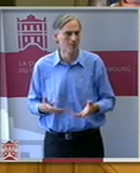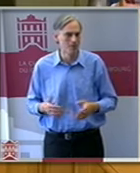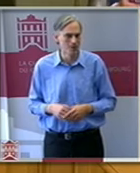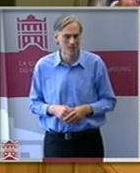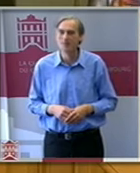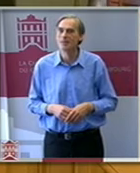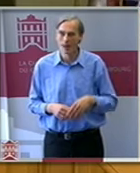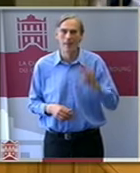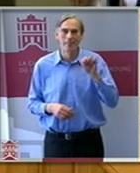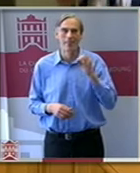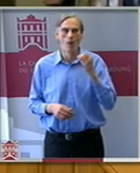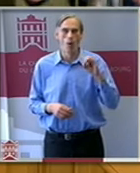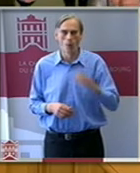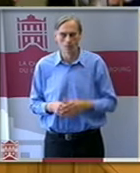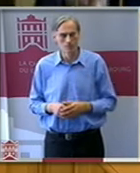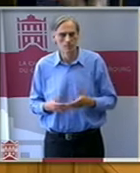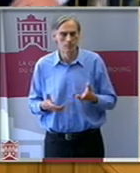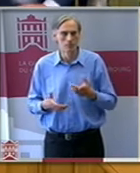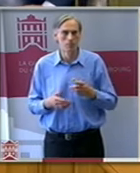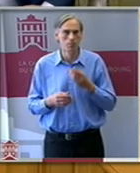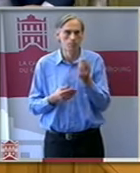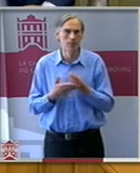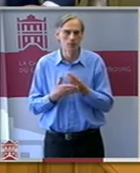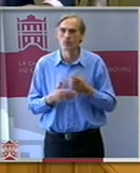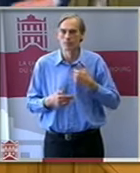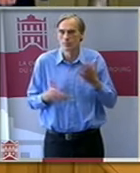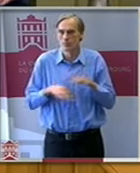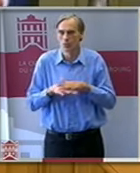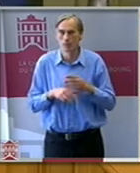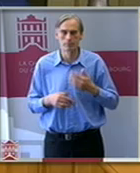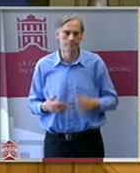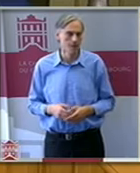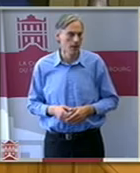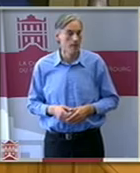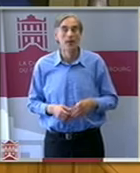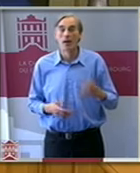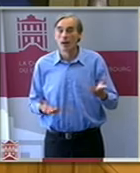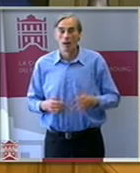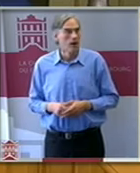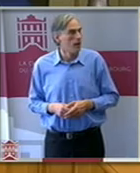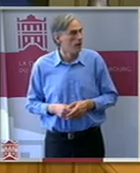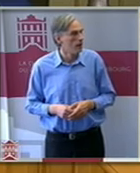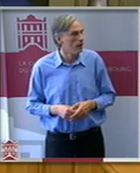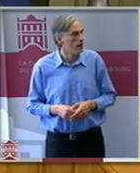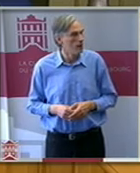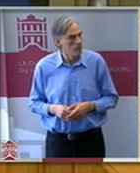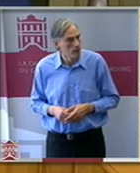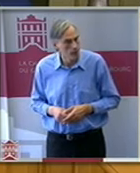dass wirklich den Herr Kartheiser darf so, was er will. Der Komitee pour une paix juste ist keine antisemitische Organisation.